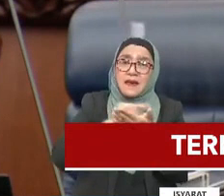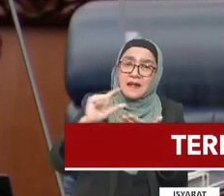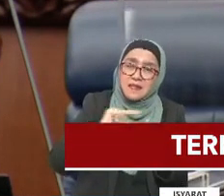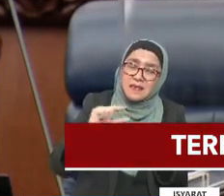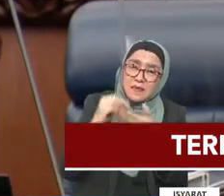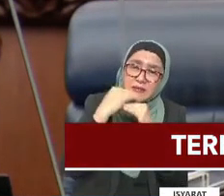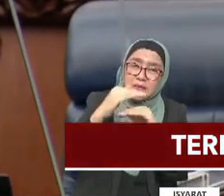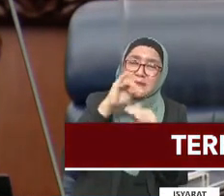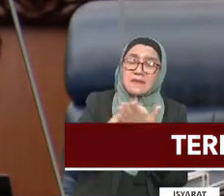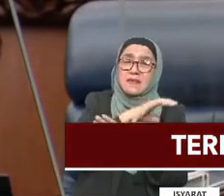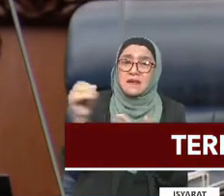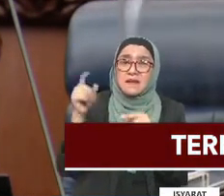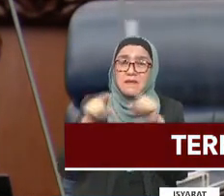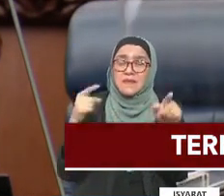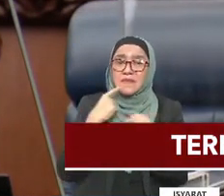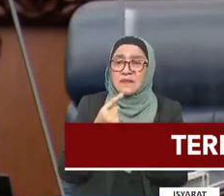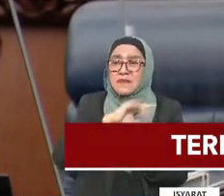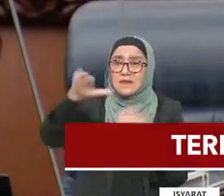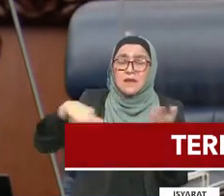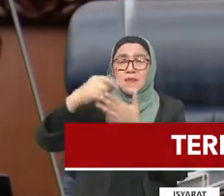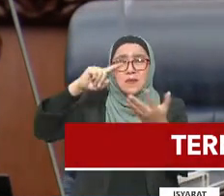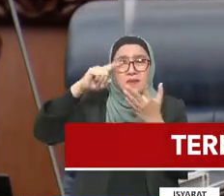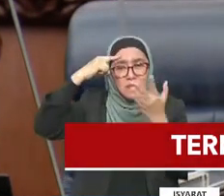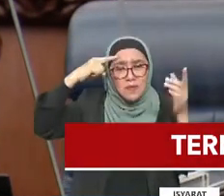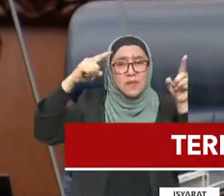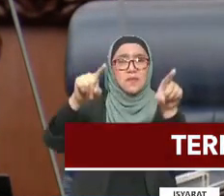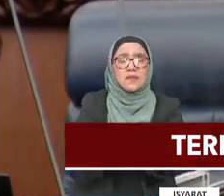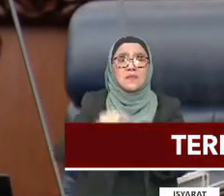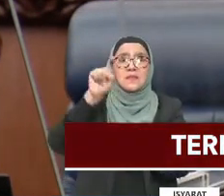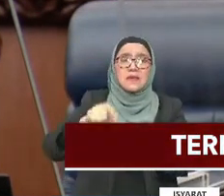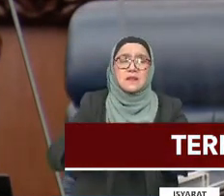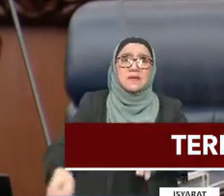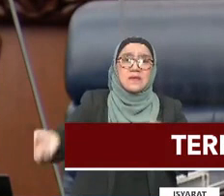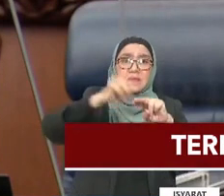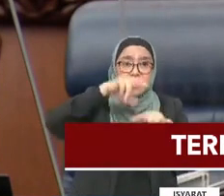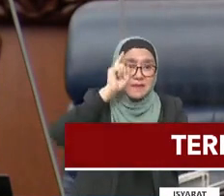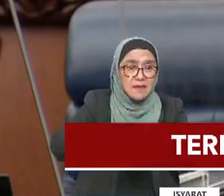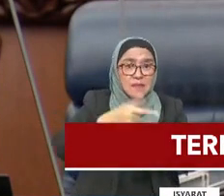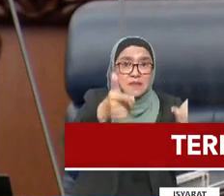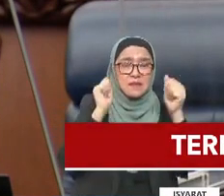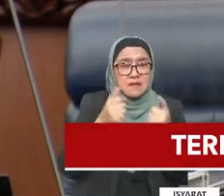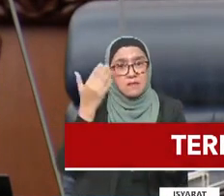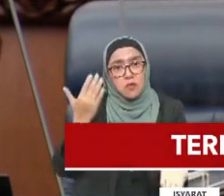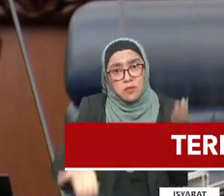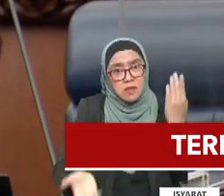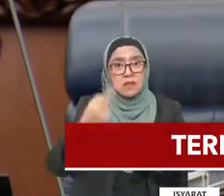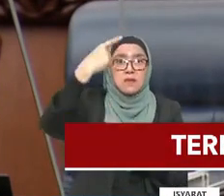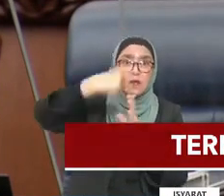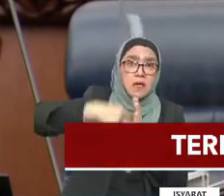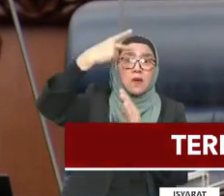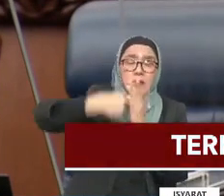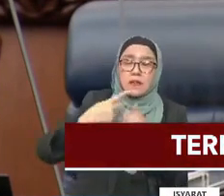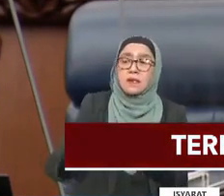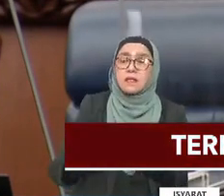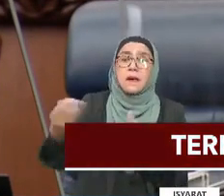dari sebuah suara setuju gitu perlu menaikkan gaji minuman dengan kadar segera mungkin dalam masa itu sebulan dua bulan walaupun karet bagian